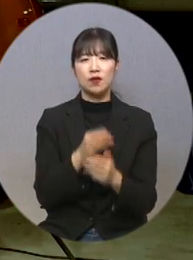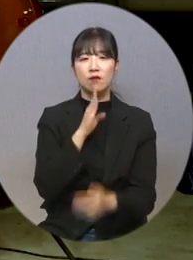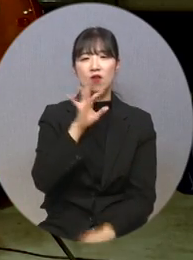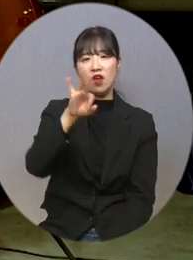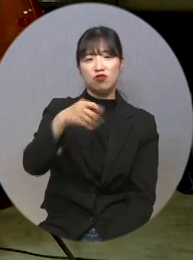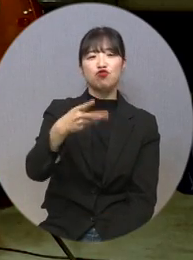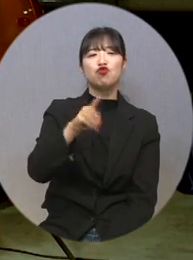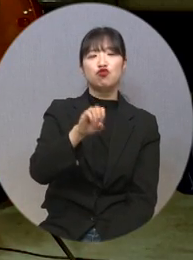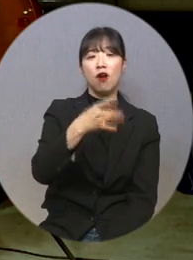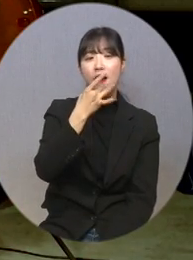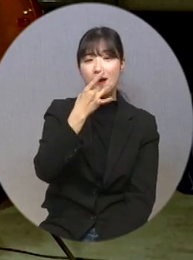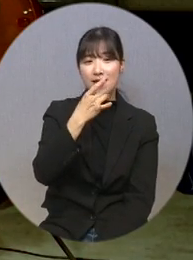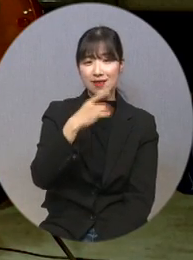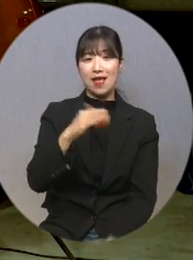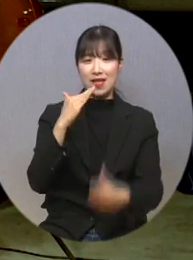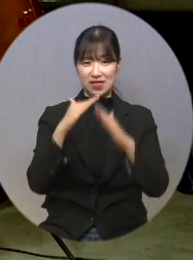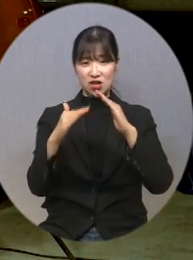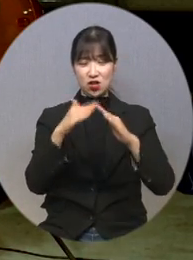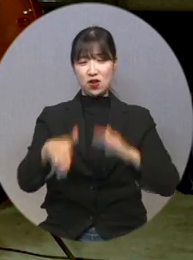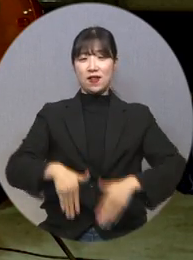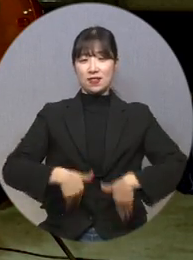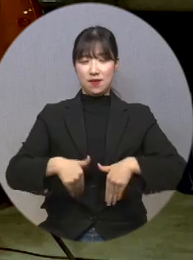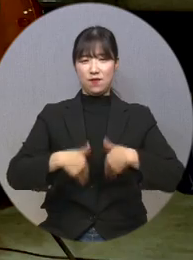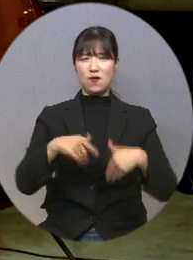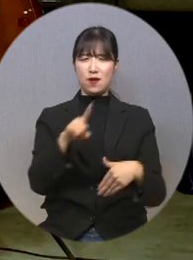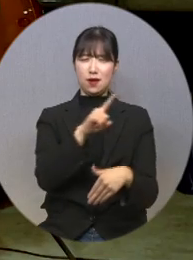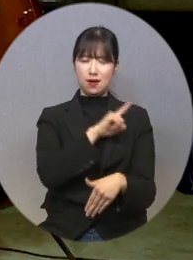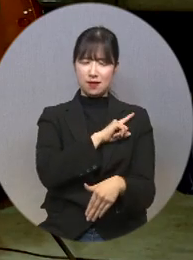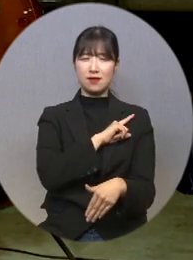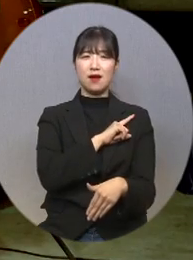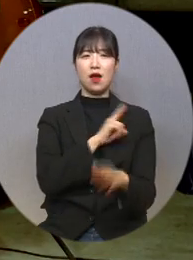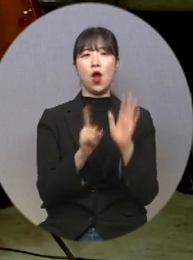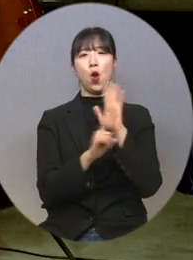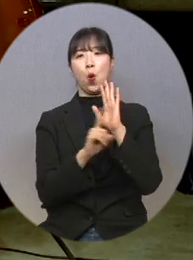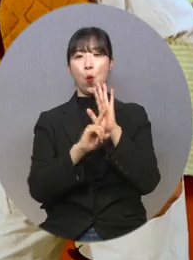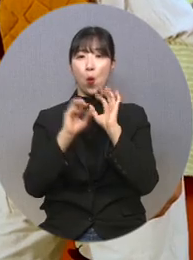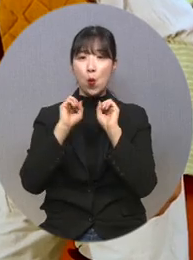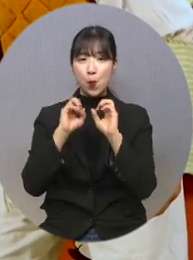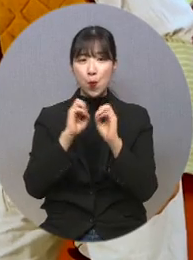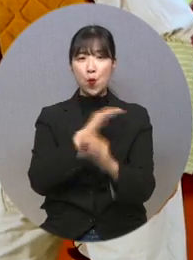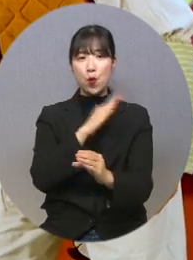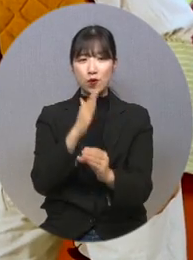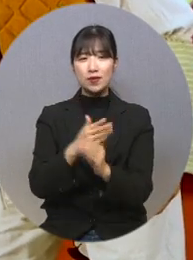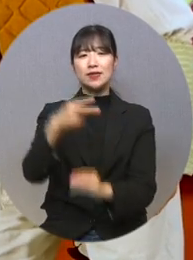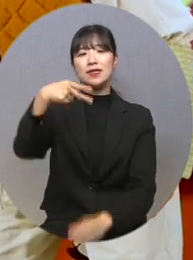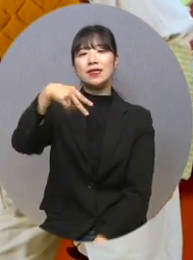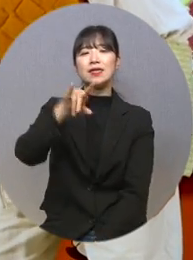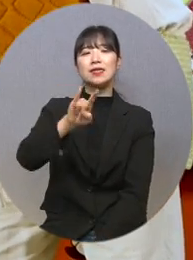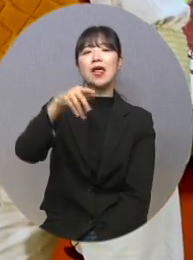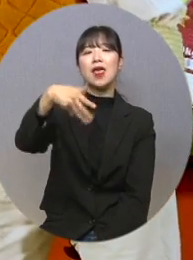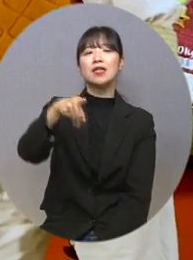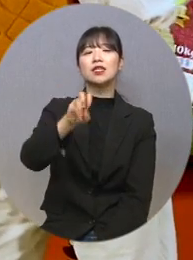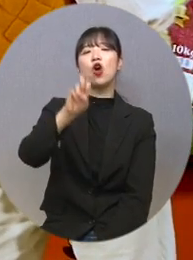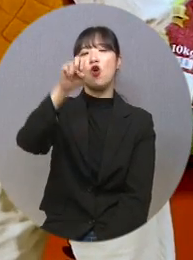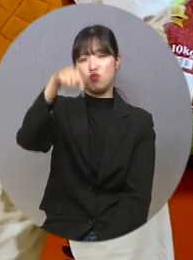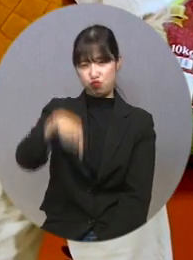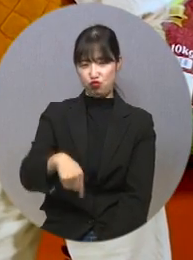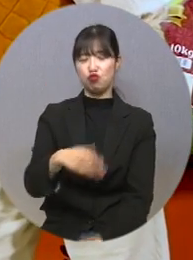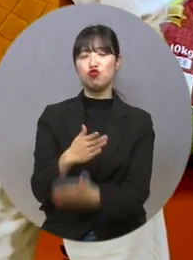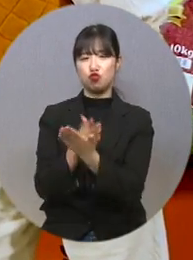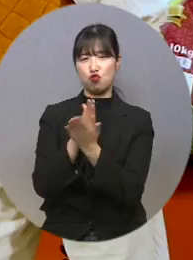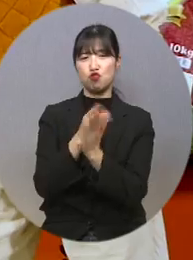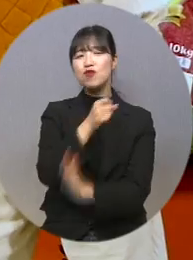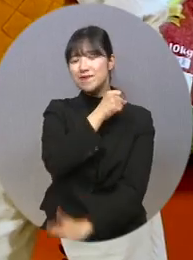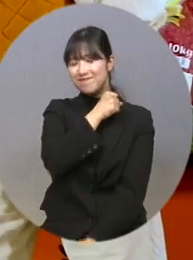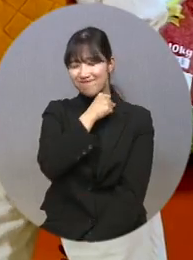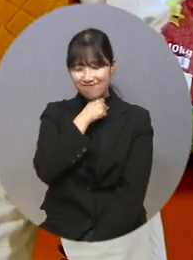쌀은 우리 전라남도에서 가장 그 지금 홍보하고 있는 새청무 쌀이거든요. 그래서 그냥